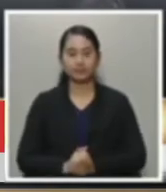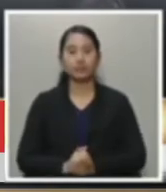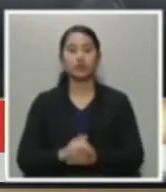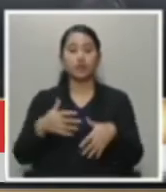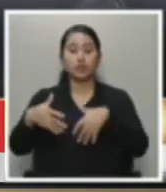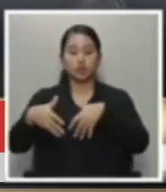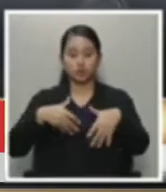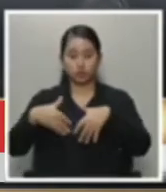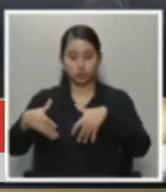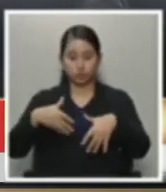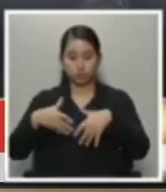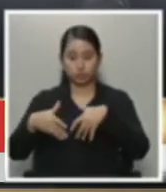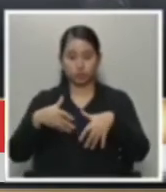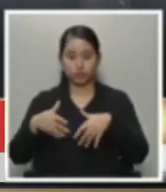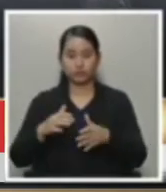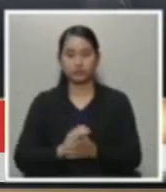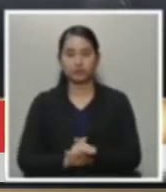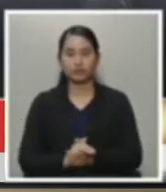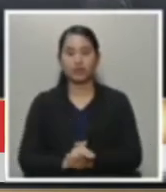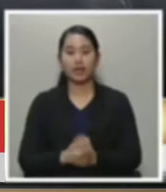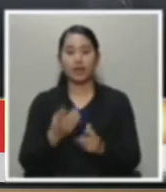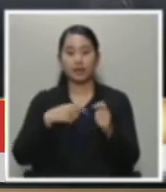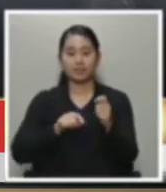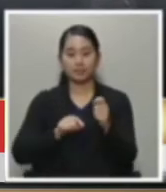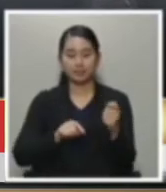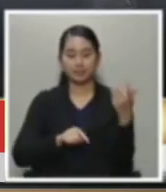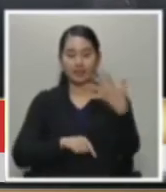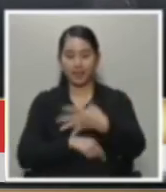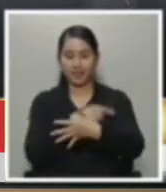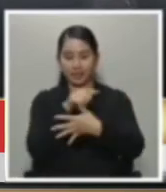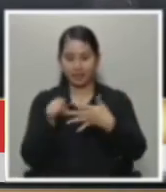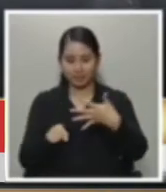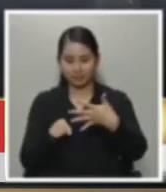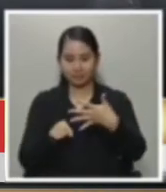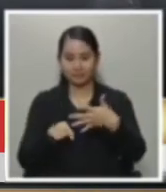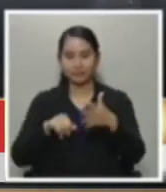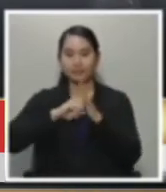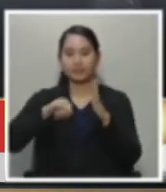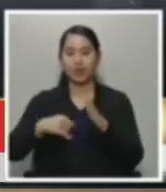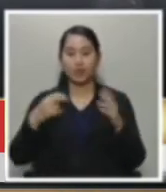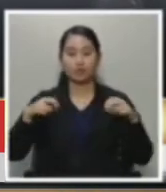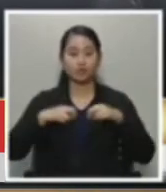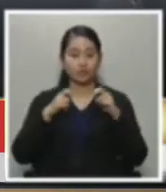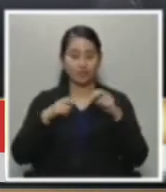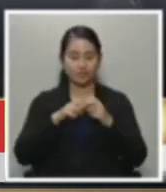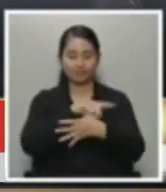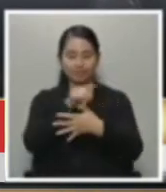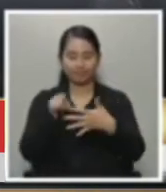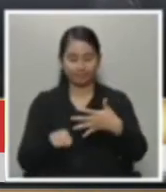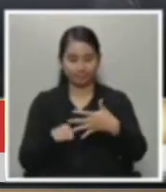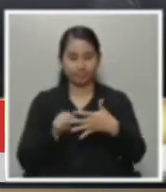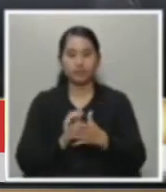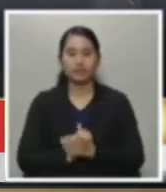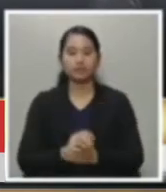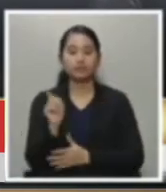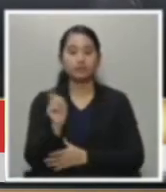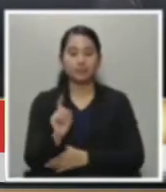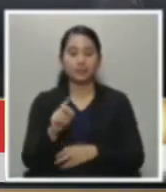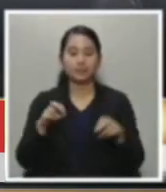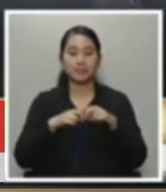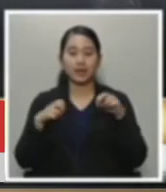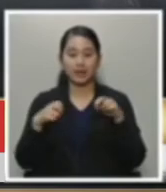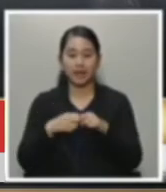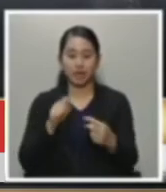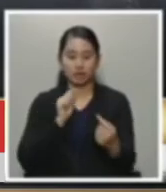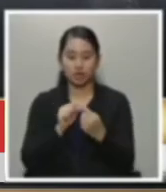เขตเลือกตั้งผมทั้ง5อำเภอครับอำเภอศรีขอรภูมิอำเภอสำโรงทาบอำเภอศรีนรงค์อำเภอลำดวนและอำเภอสนมในปัญหาเรื่อง